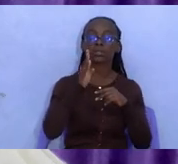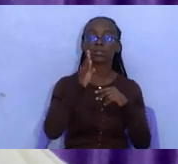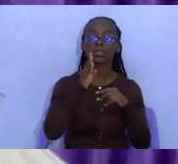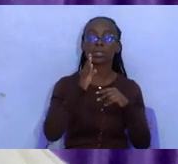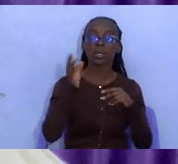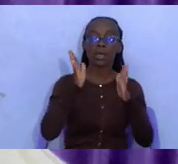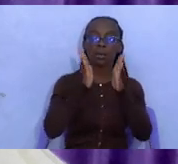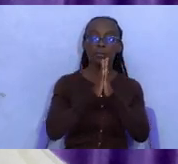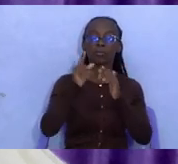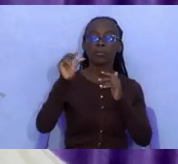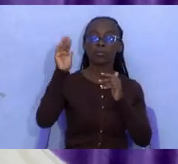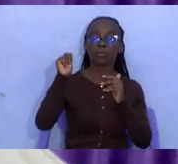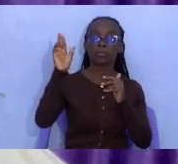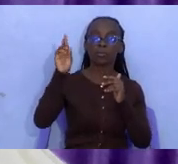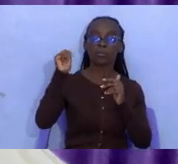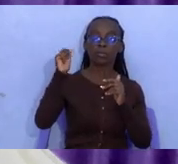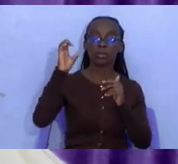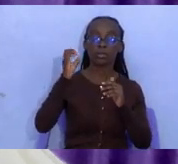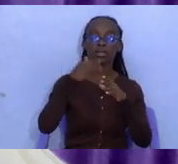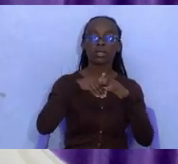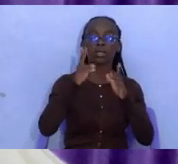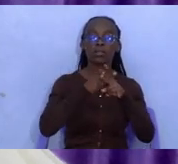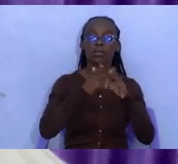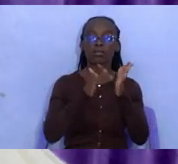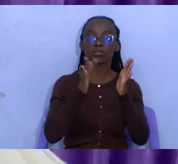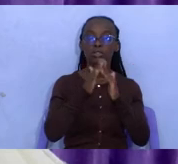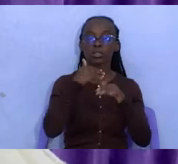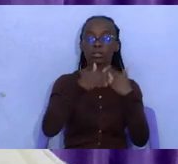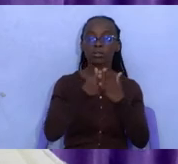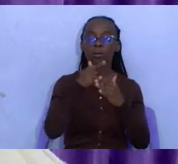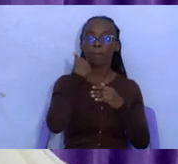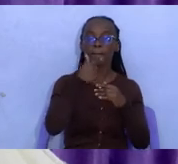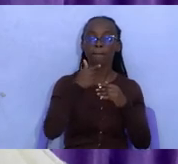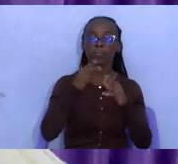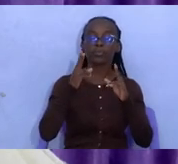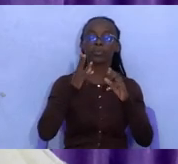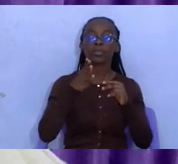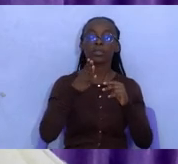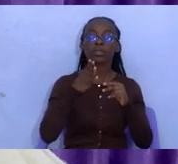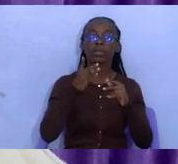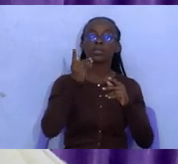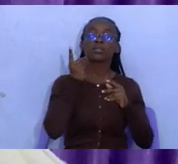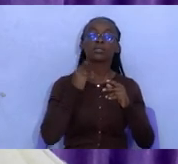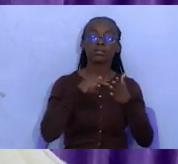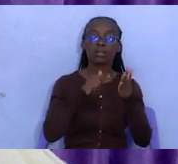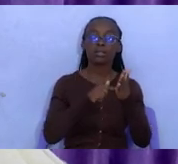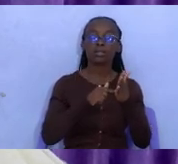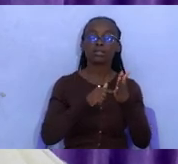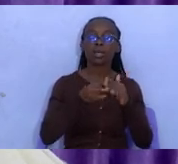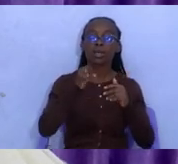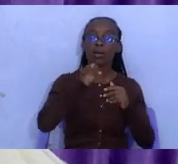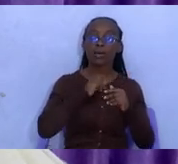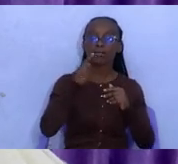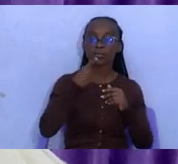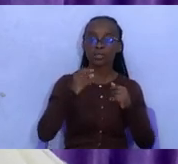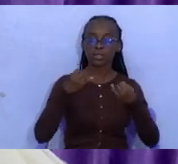Ninaomba neema katika jina la Yesu. Kwa wote ambao hawajakuwa na nia hii, natangaza mbegu mpya na shauku mpya.